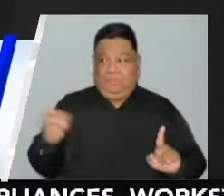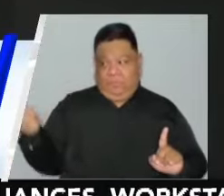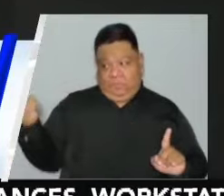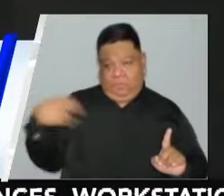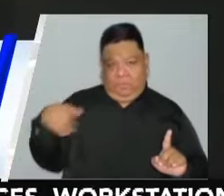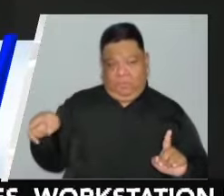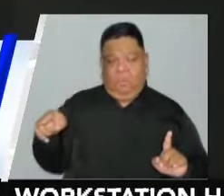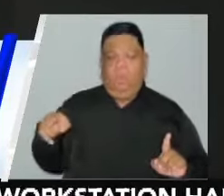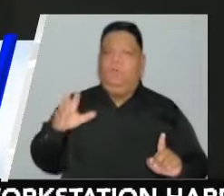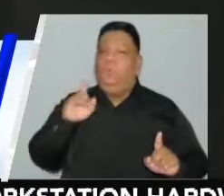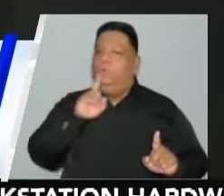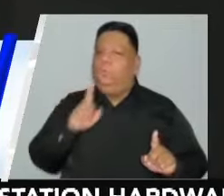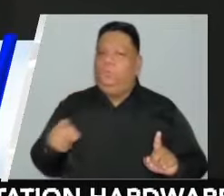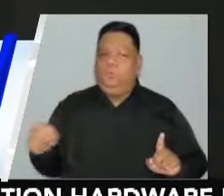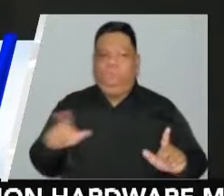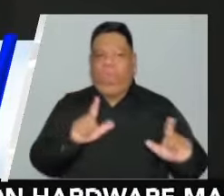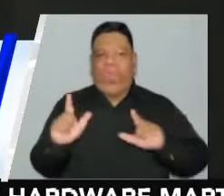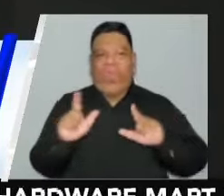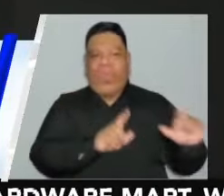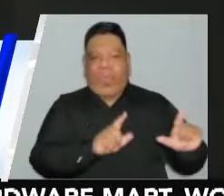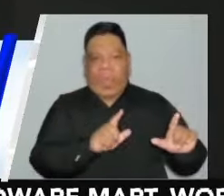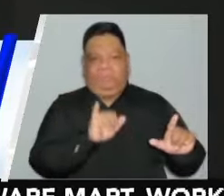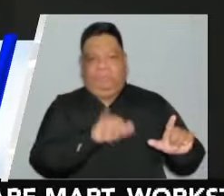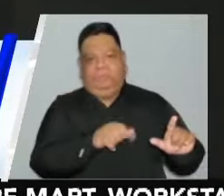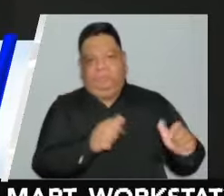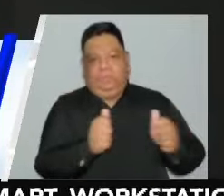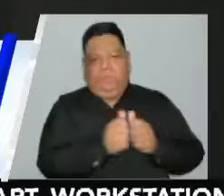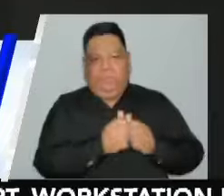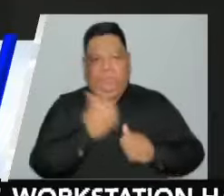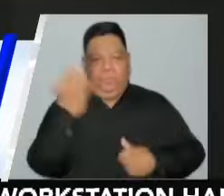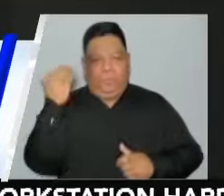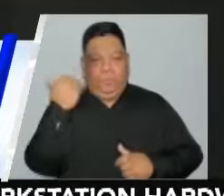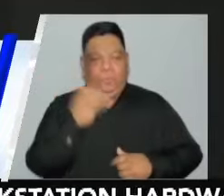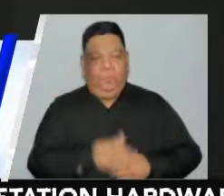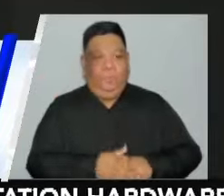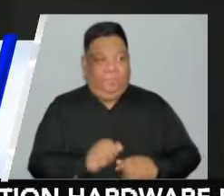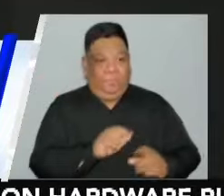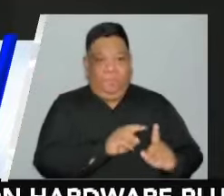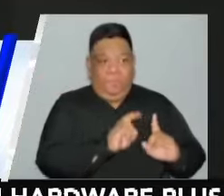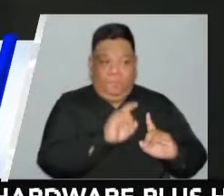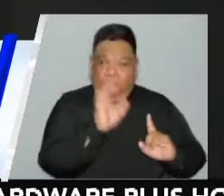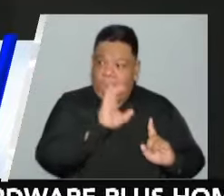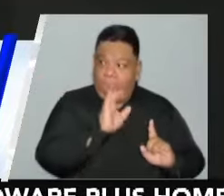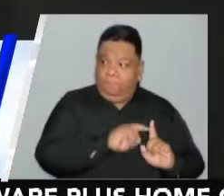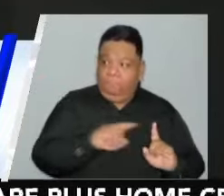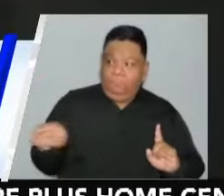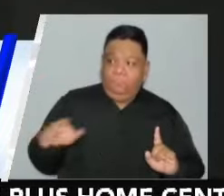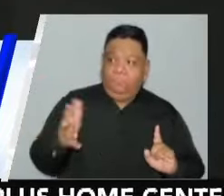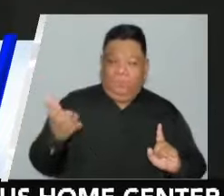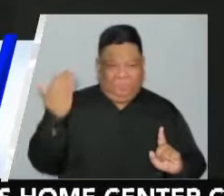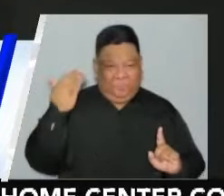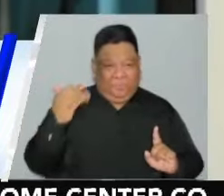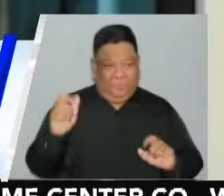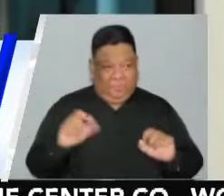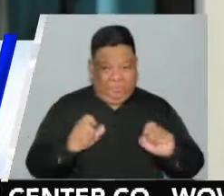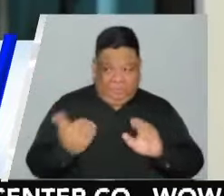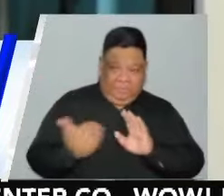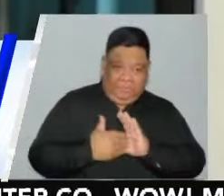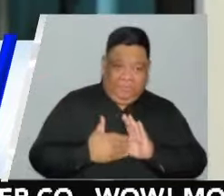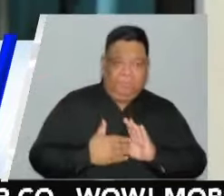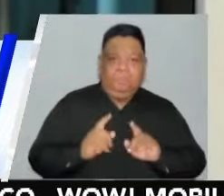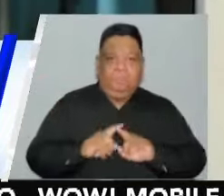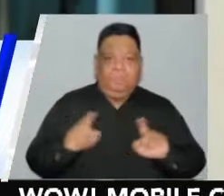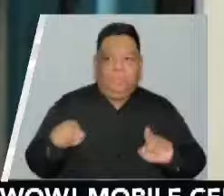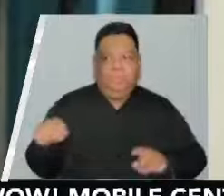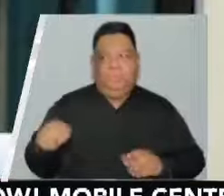na. Ngayon, inaalok ulit siya nung ano na suspect natin na magtulak ulit. Kaya lang, tao na namin siya. Itinanggi